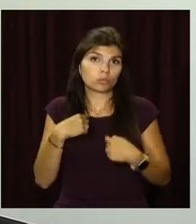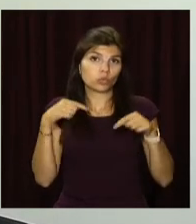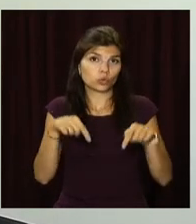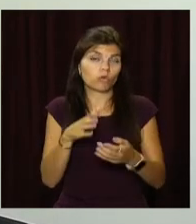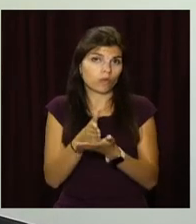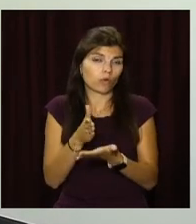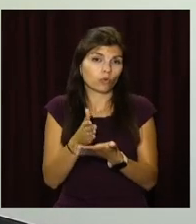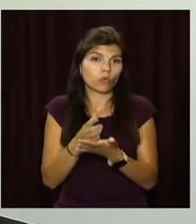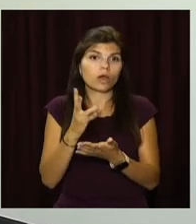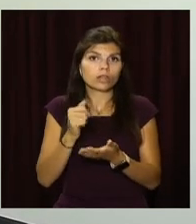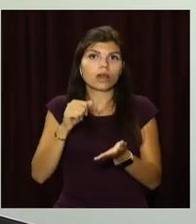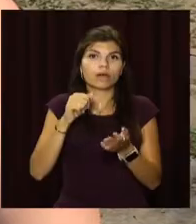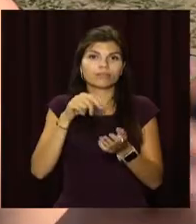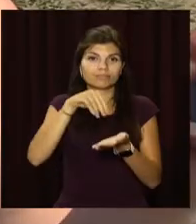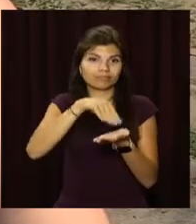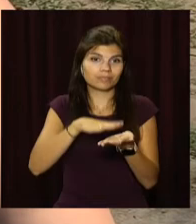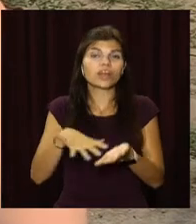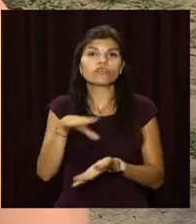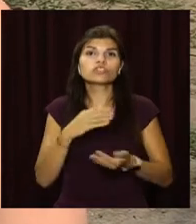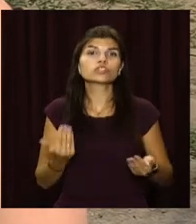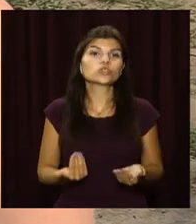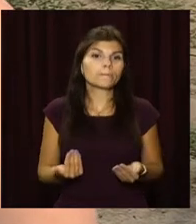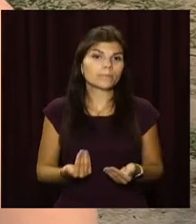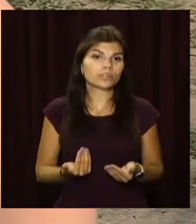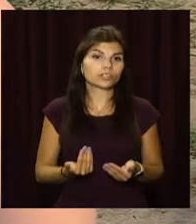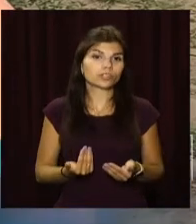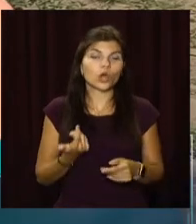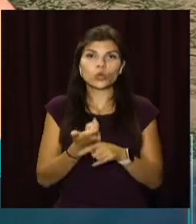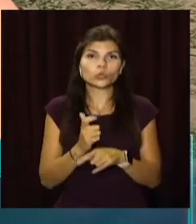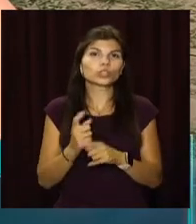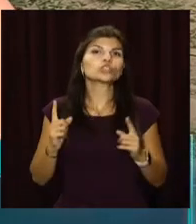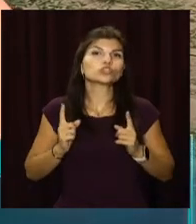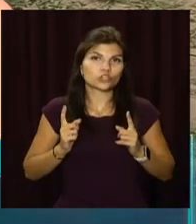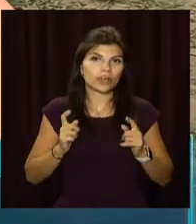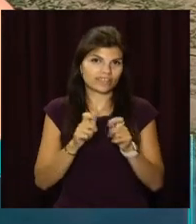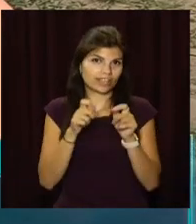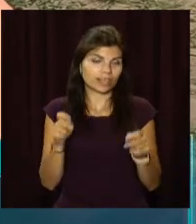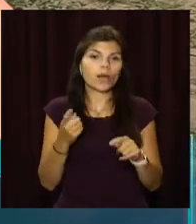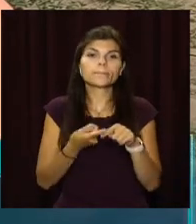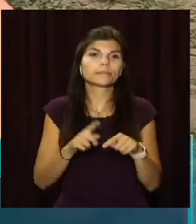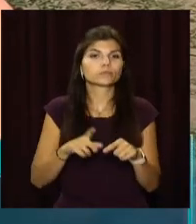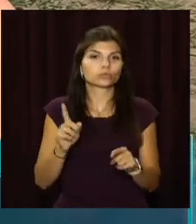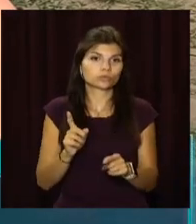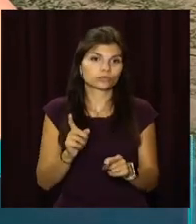тут знаходимося на обліку. Всі мешканці дуже чекають відкриття, тому